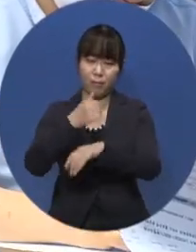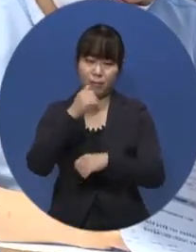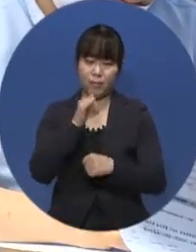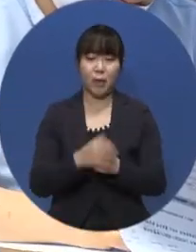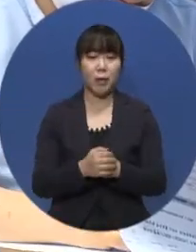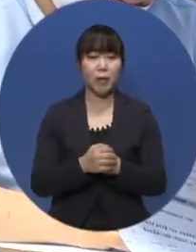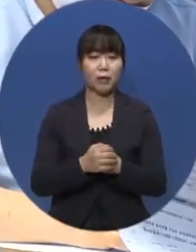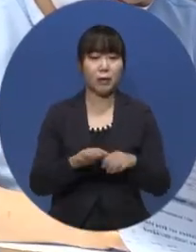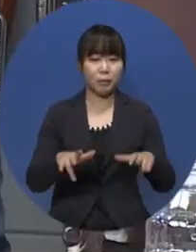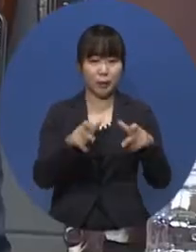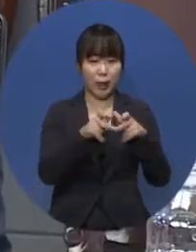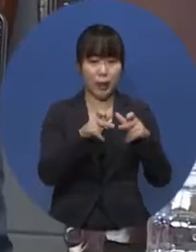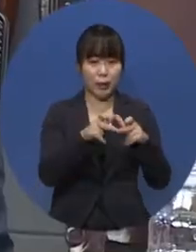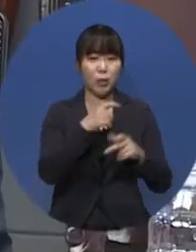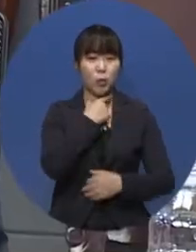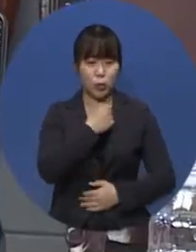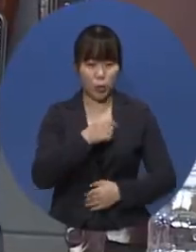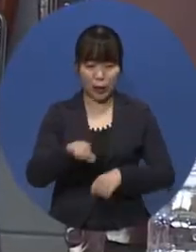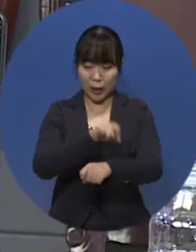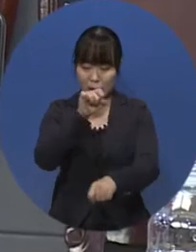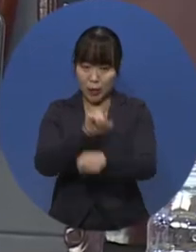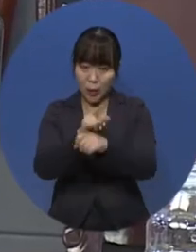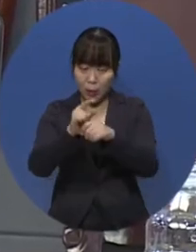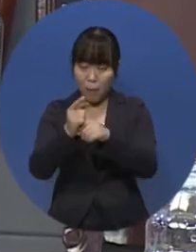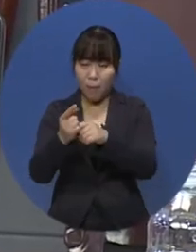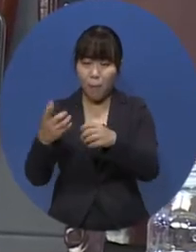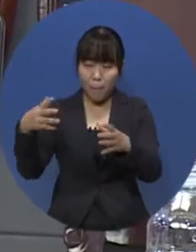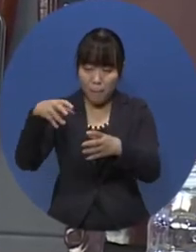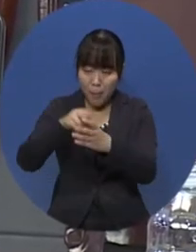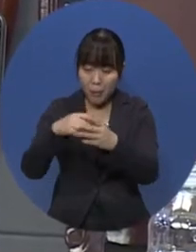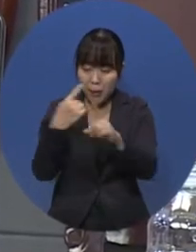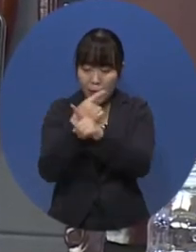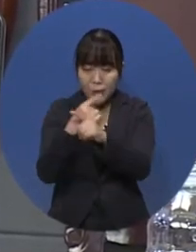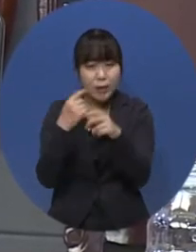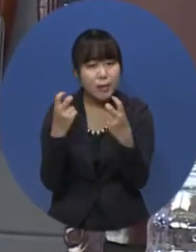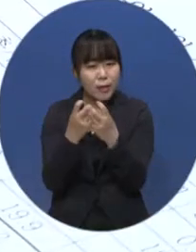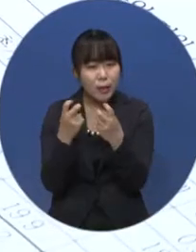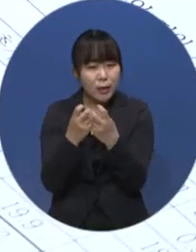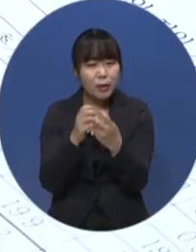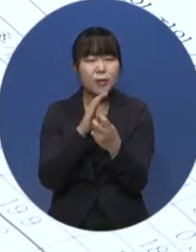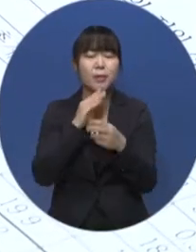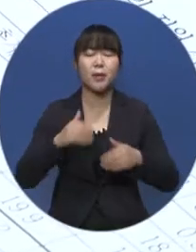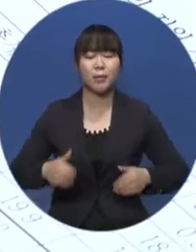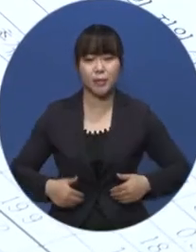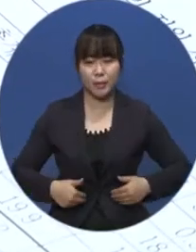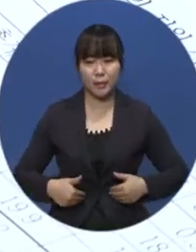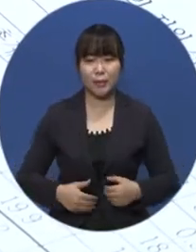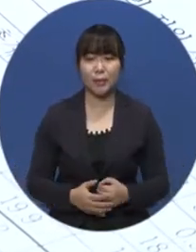장애인 당사자의 욕구와 특성을 반영하는 개선책이 어느 때보다 절실한